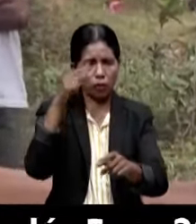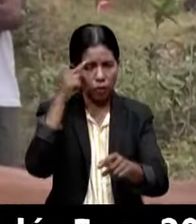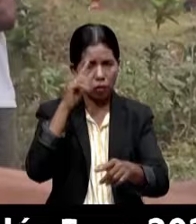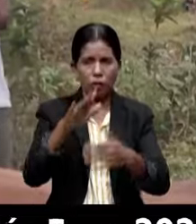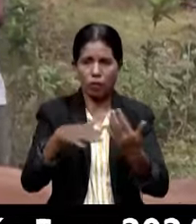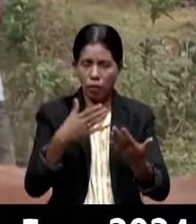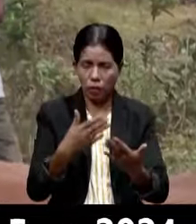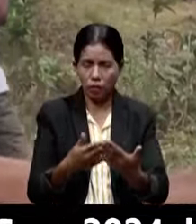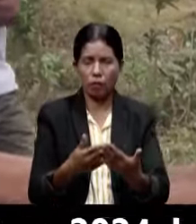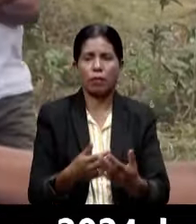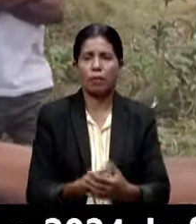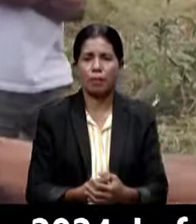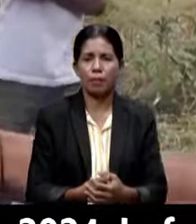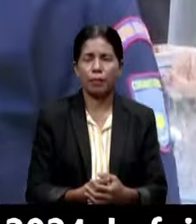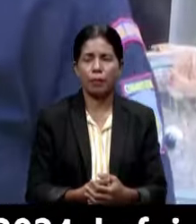gobel